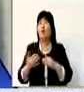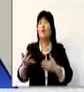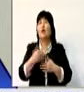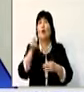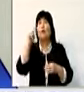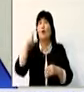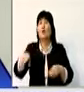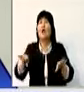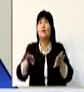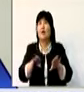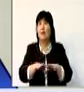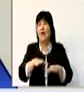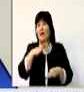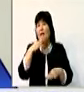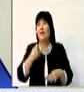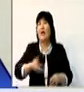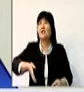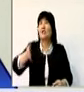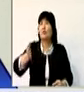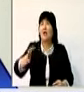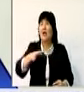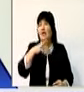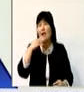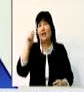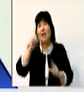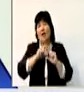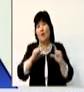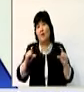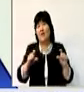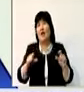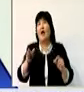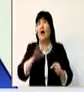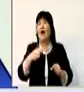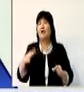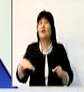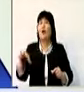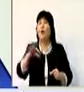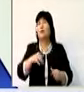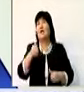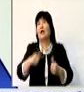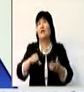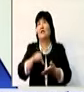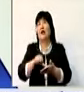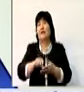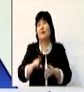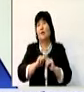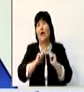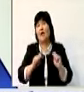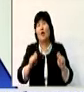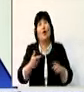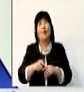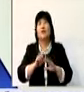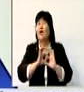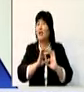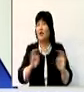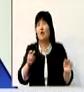бірге талай семинарларда, талай мектеп аралық, облыс аралық жарыстарда соны тарту етті, өте керемет